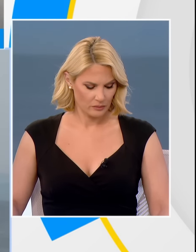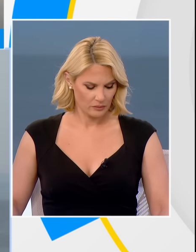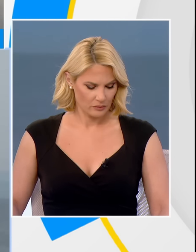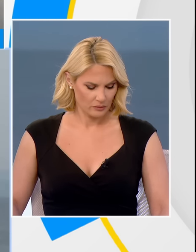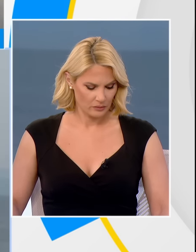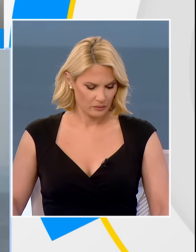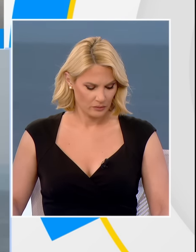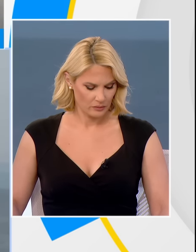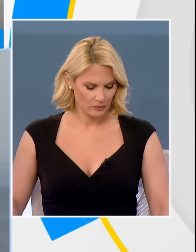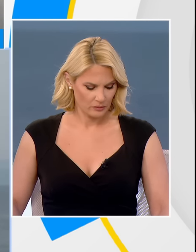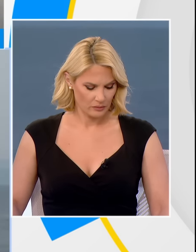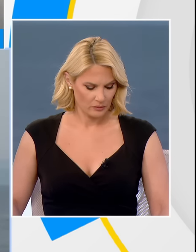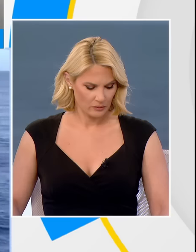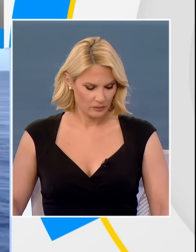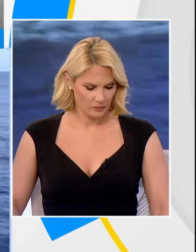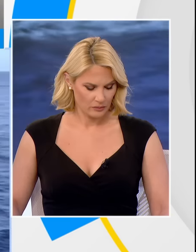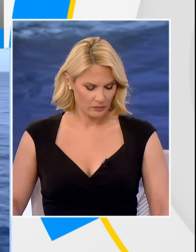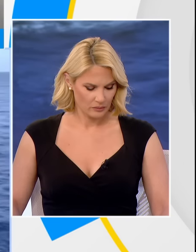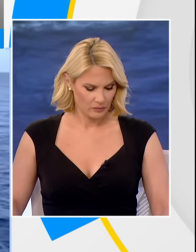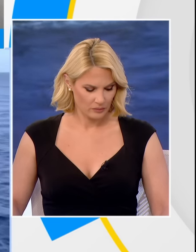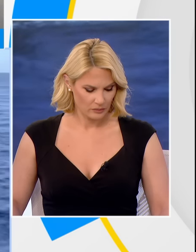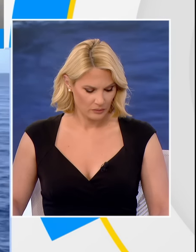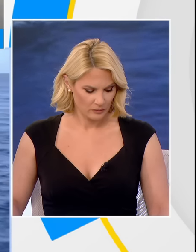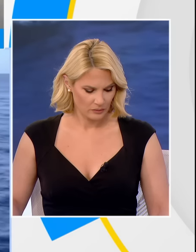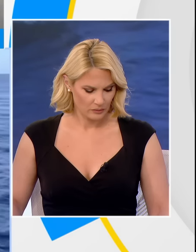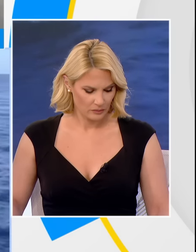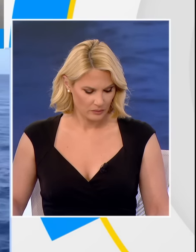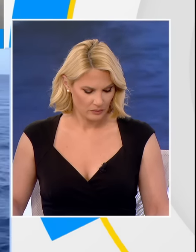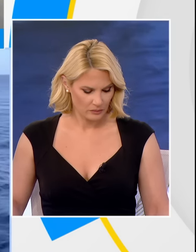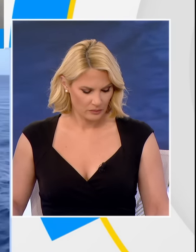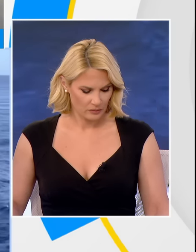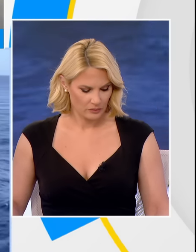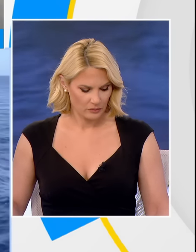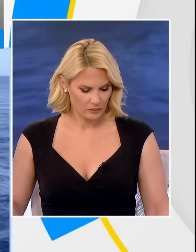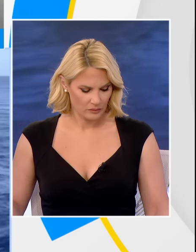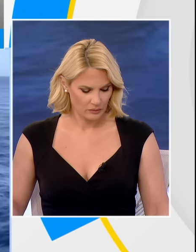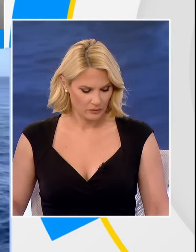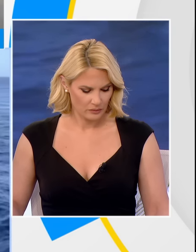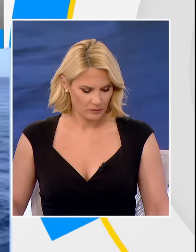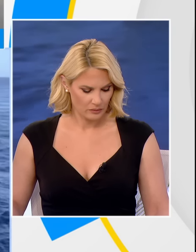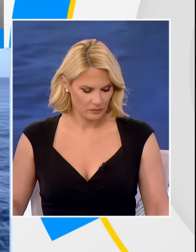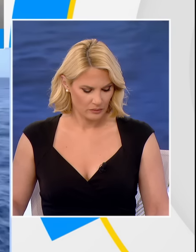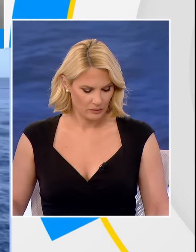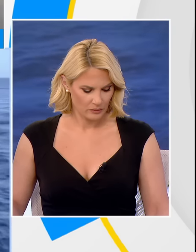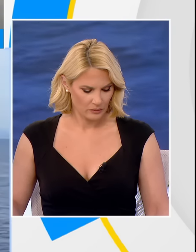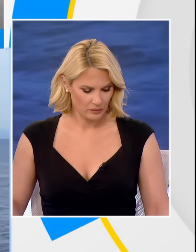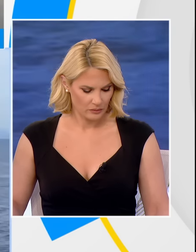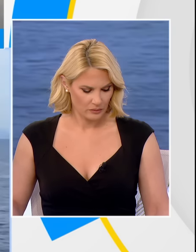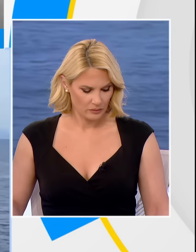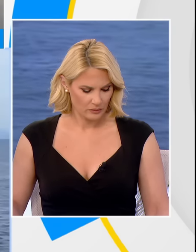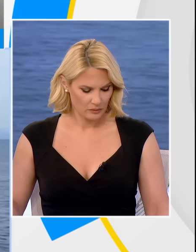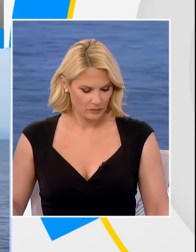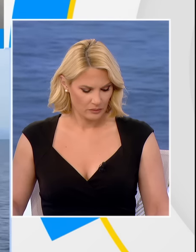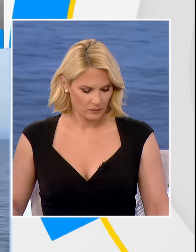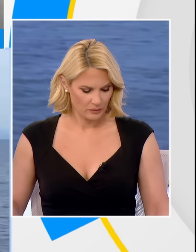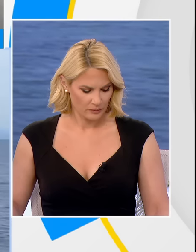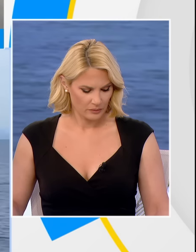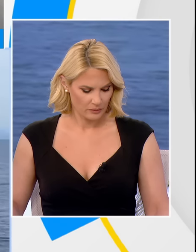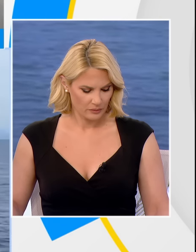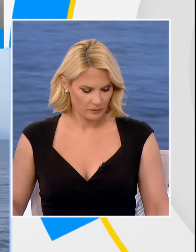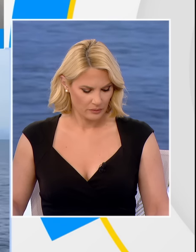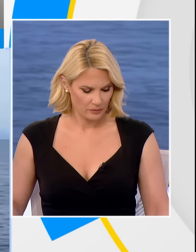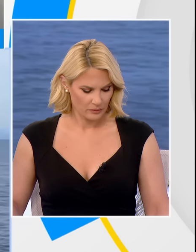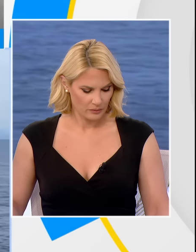τα προβλήματα με την Τουρκία, διότι η Τουρκία θα δει κάποια μέρα το φως της, ακούω και τέτοια αφηγήματα, και